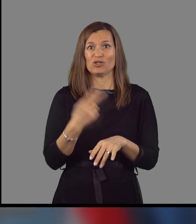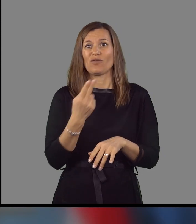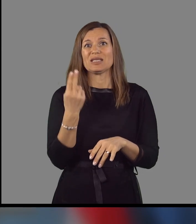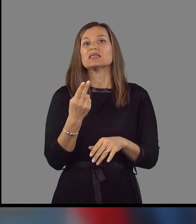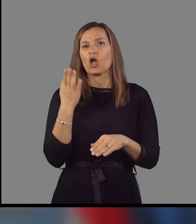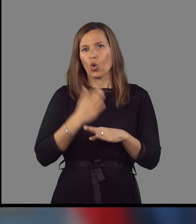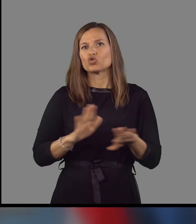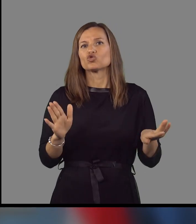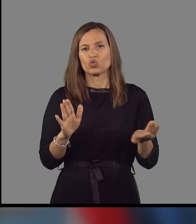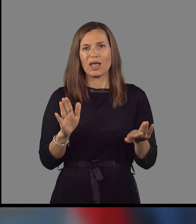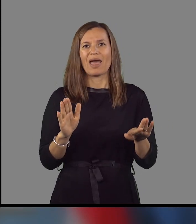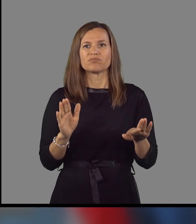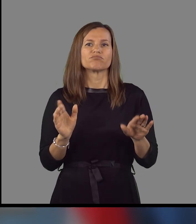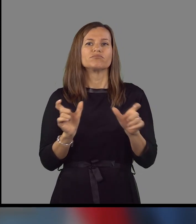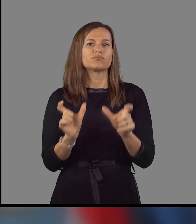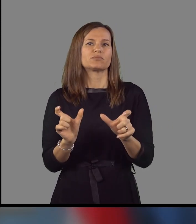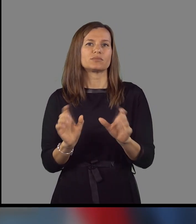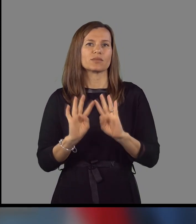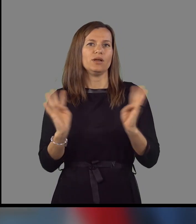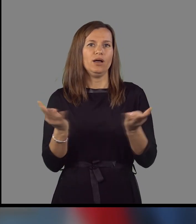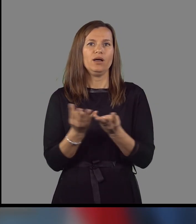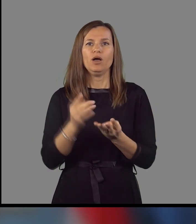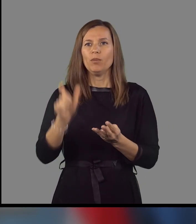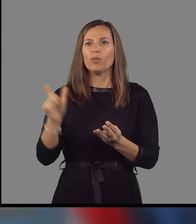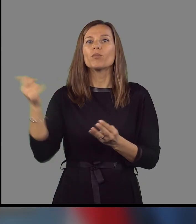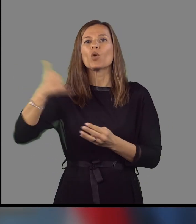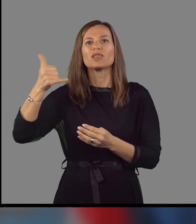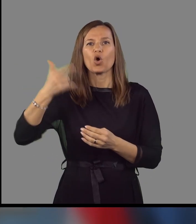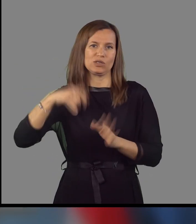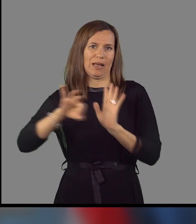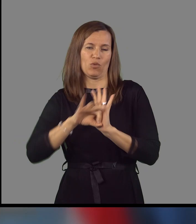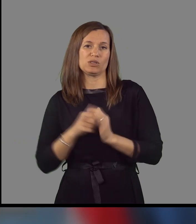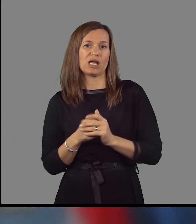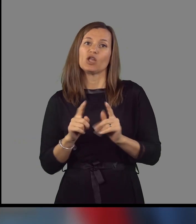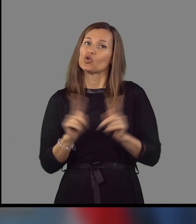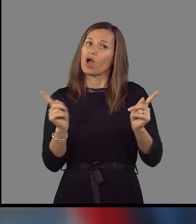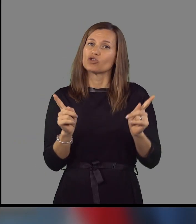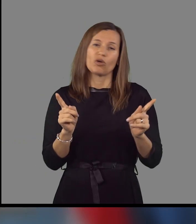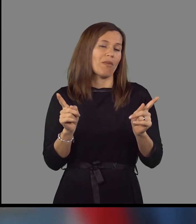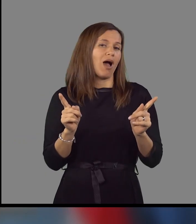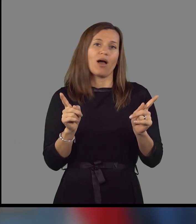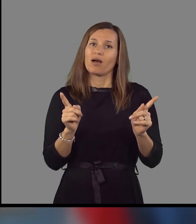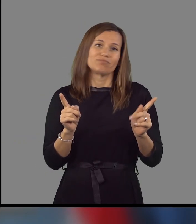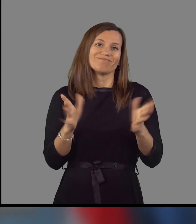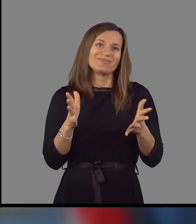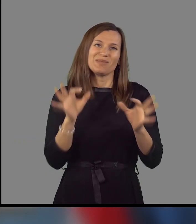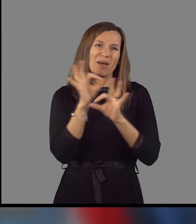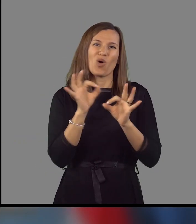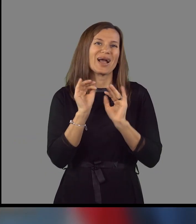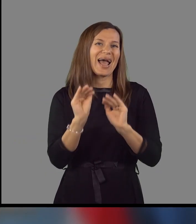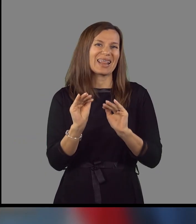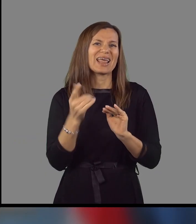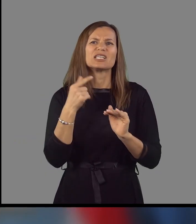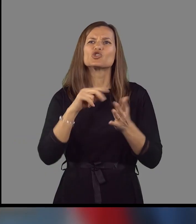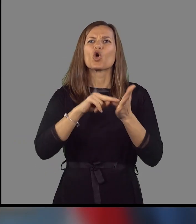v karanteni, končuje se karantena potnikov iz Japonske, sicer pa nimamo oseb, tako da iz strokovnega